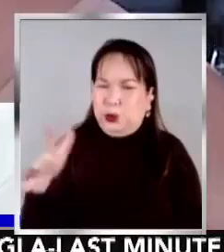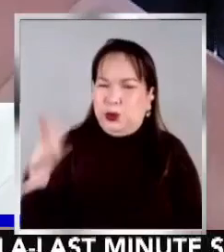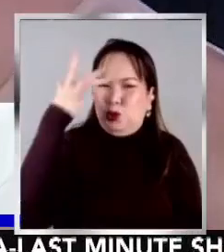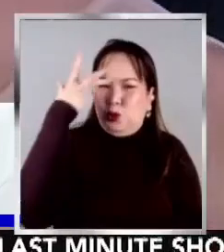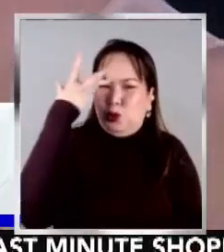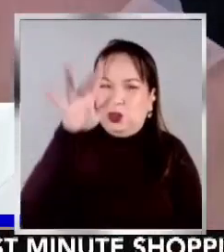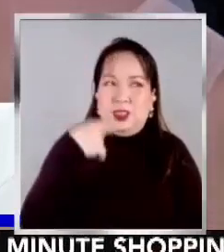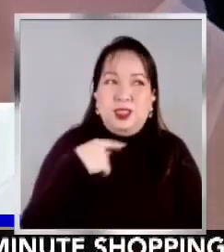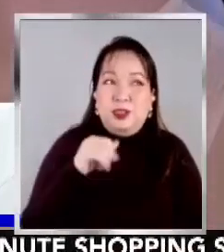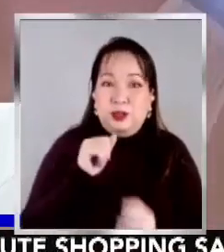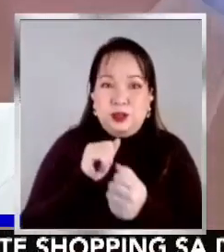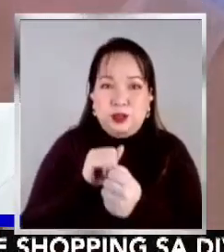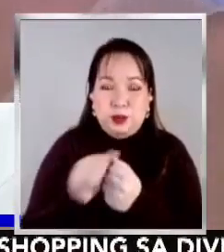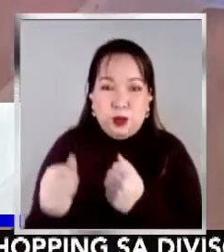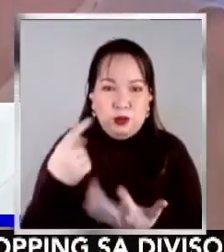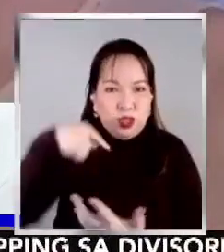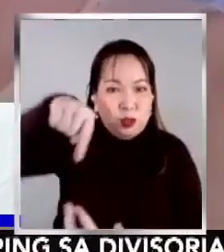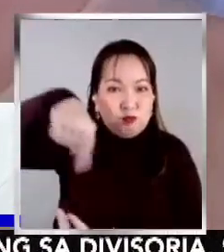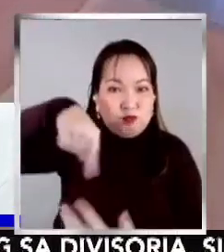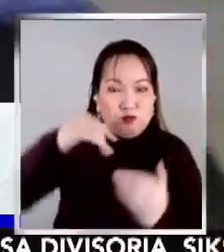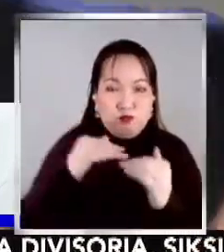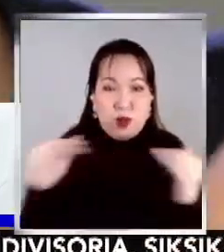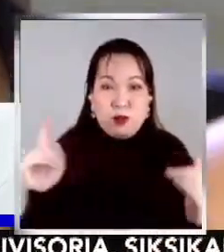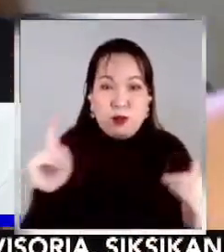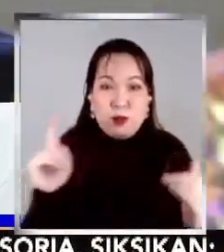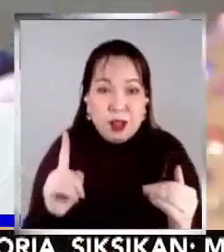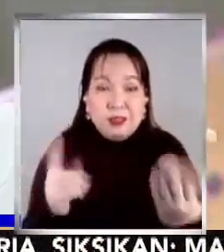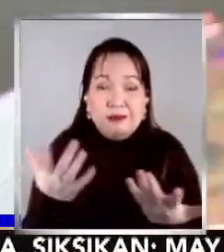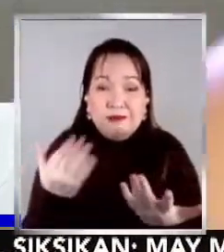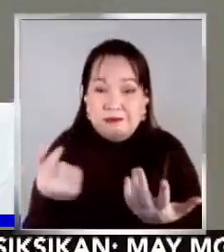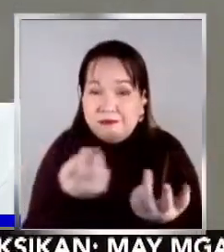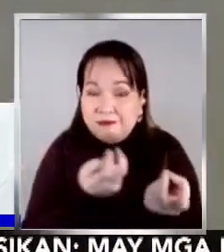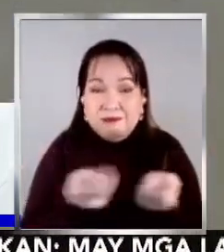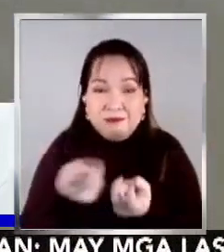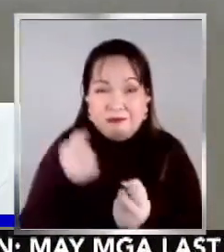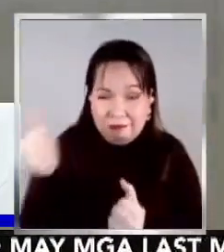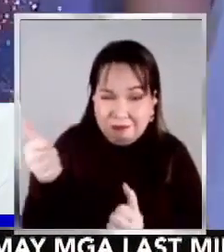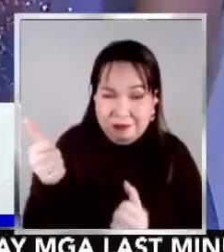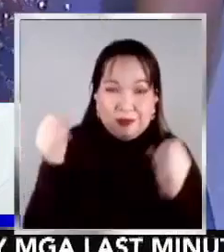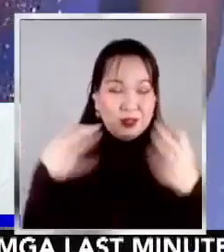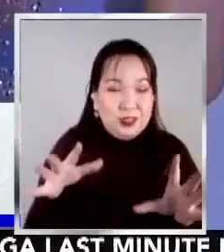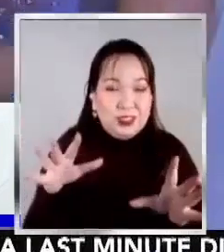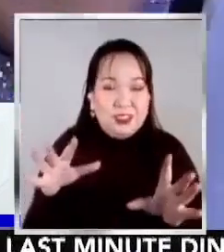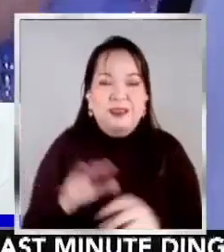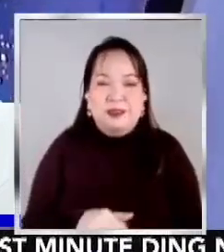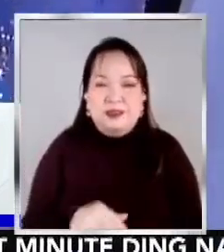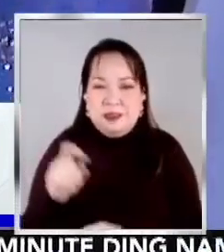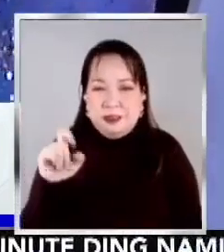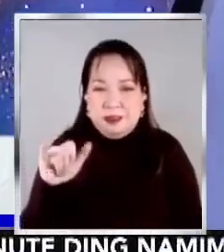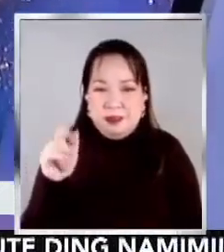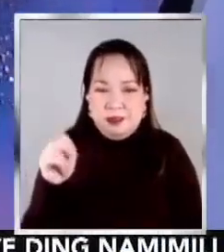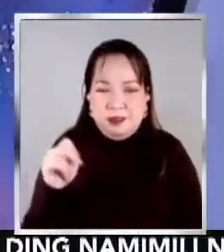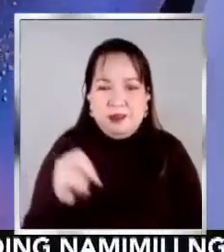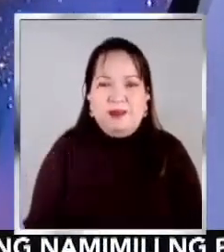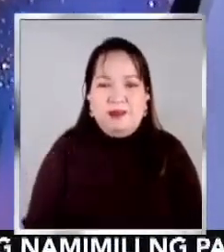ng first level sa figure skating. Aubrey Carampel, updated to Showbiz Happenings.